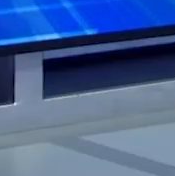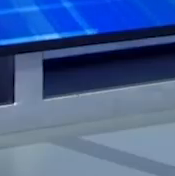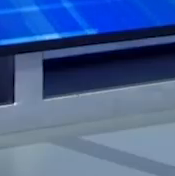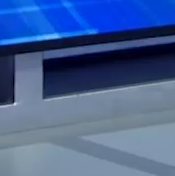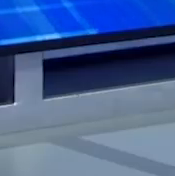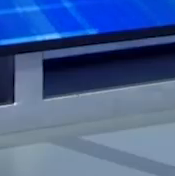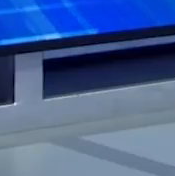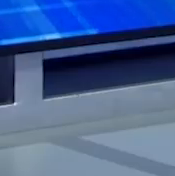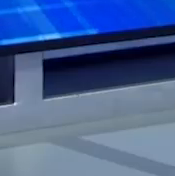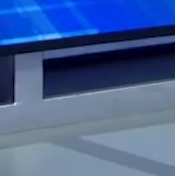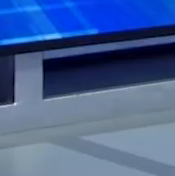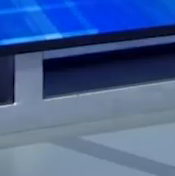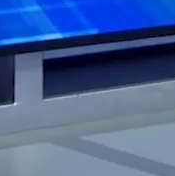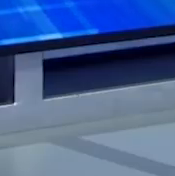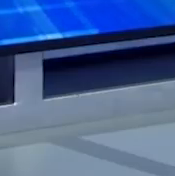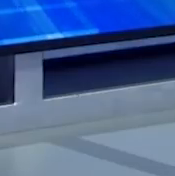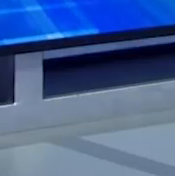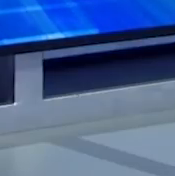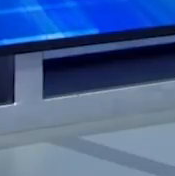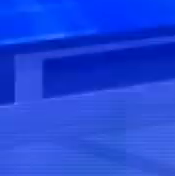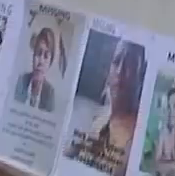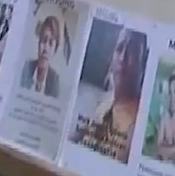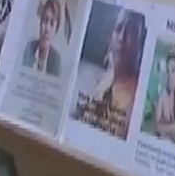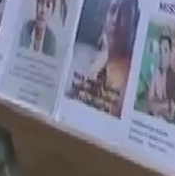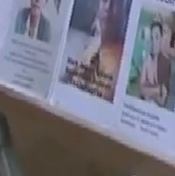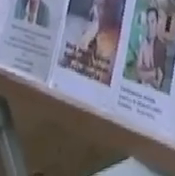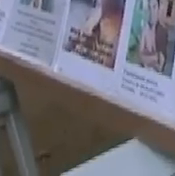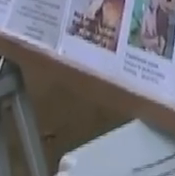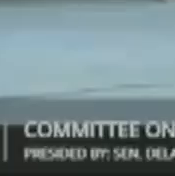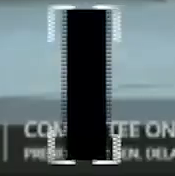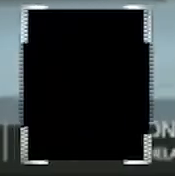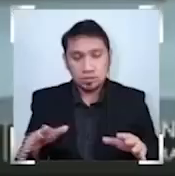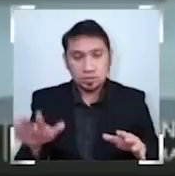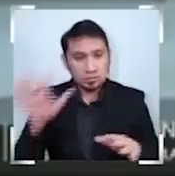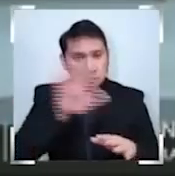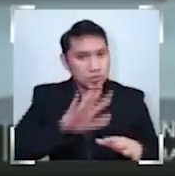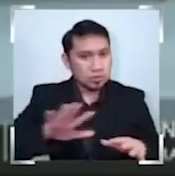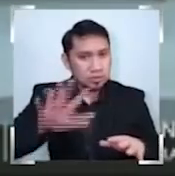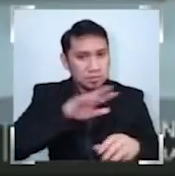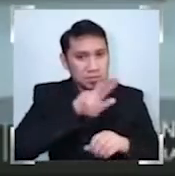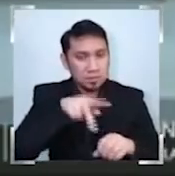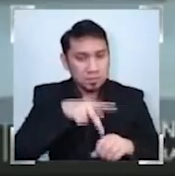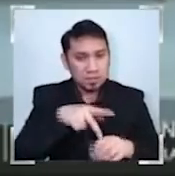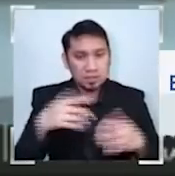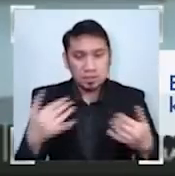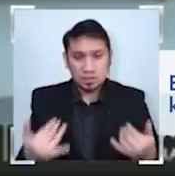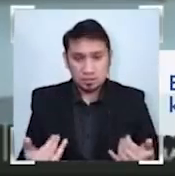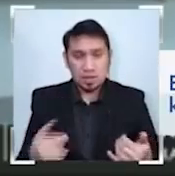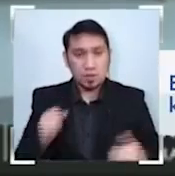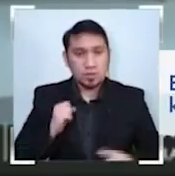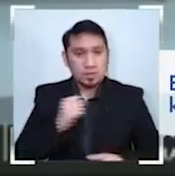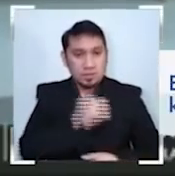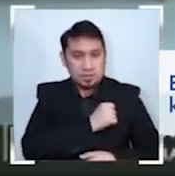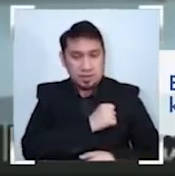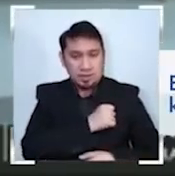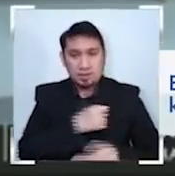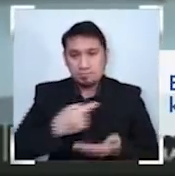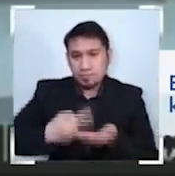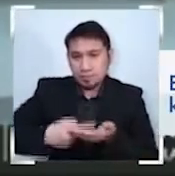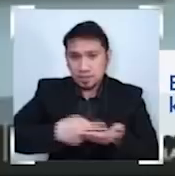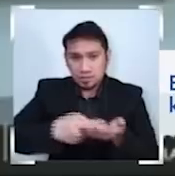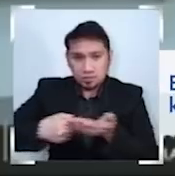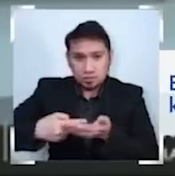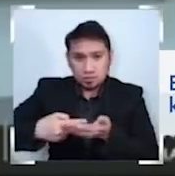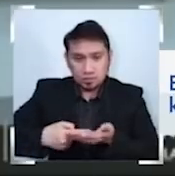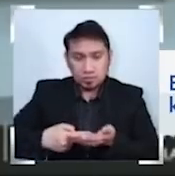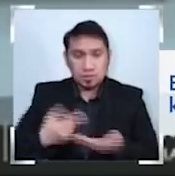31 sabongero sa iba't ibang lugar sa bansa. Sa pagdinig ng Senate Committee on Public Order and Dangerous Drugs sa naturang kaso, pati mga